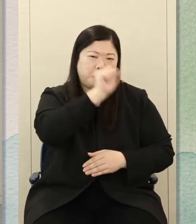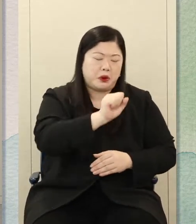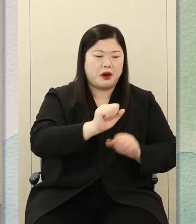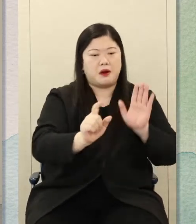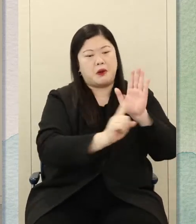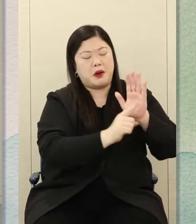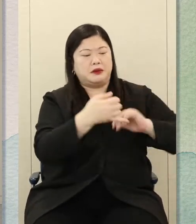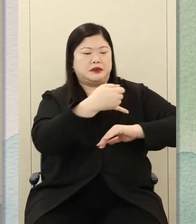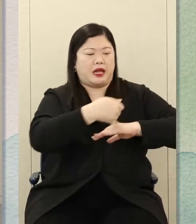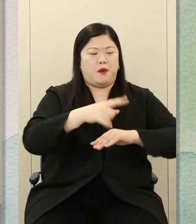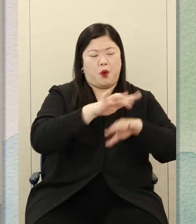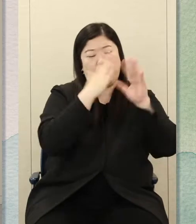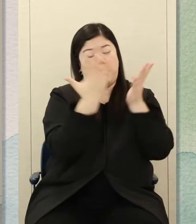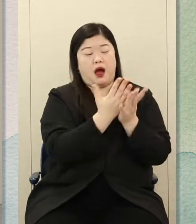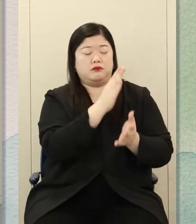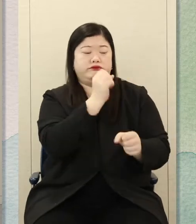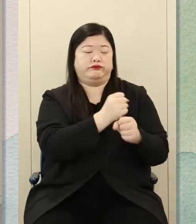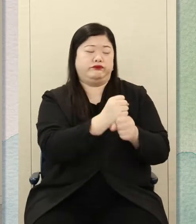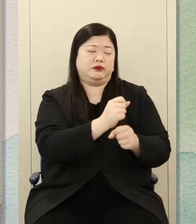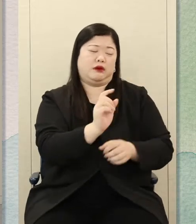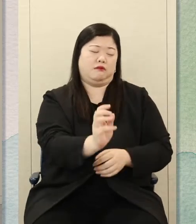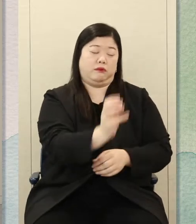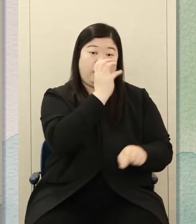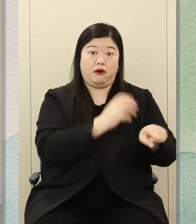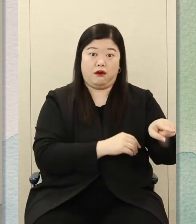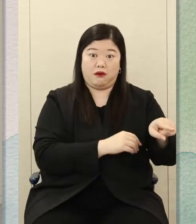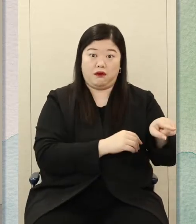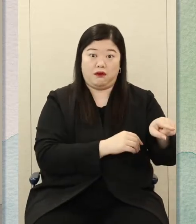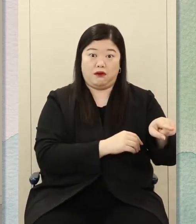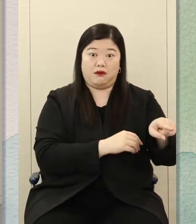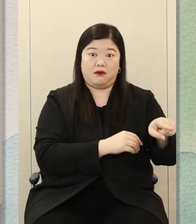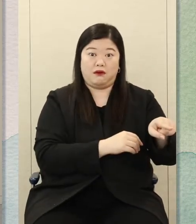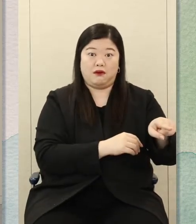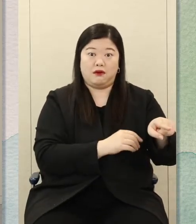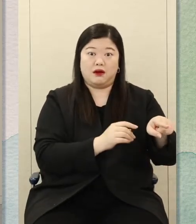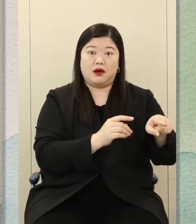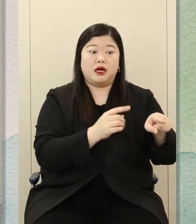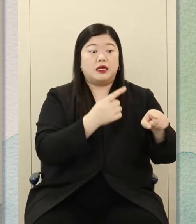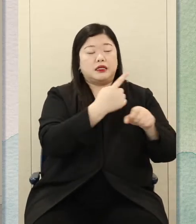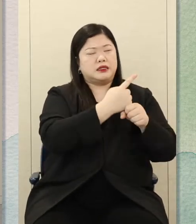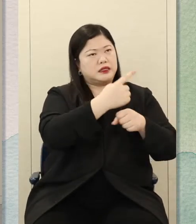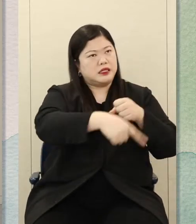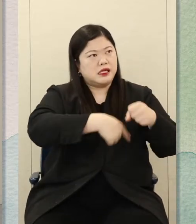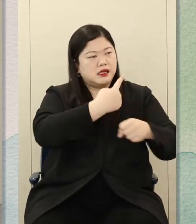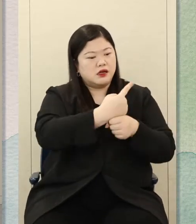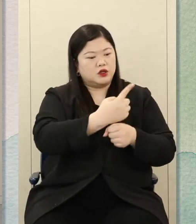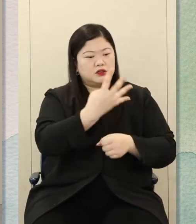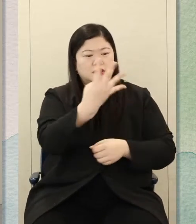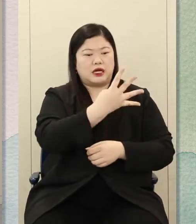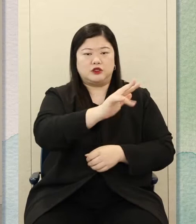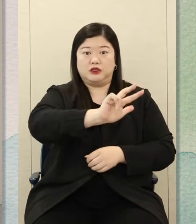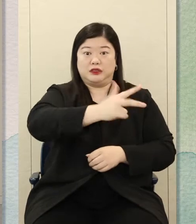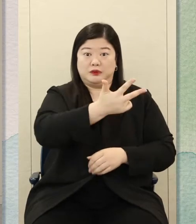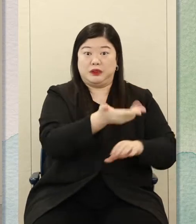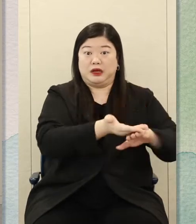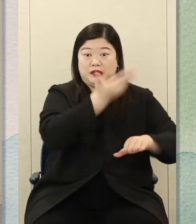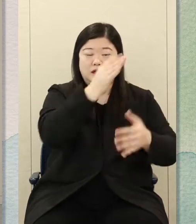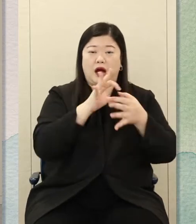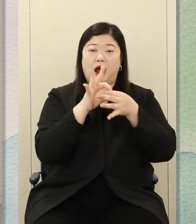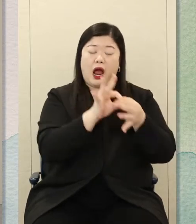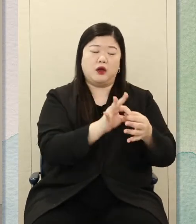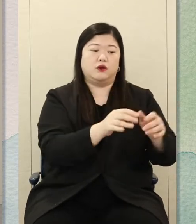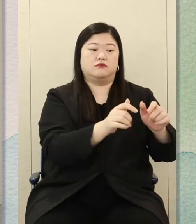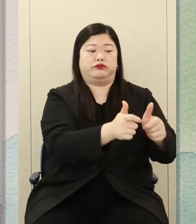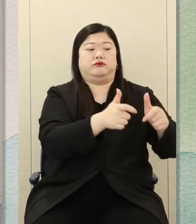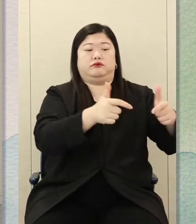현상을 나타내고 있고요. 생산량 역시 연평균 한 4,700종 정도 계속 증가하고 있습니다. 그러니까 거의 한